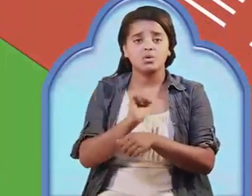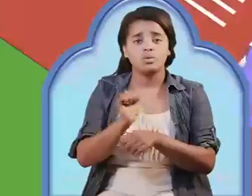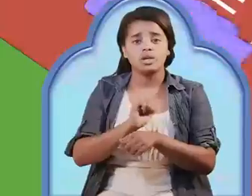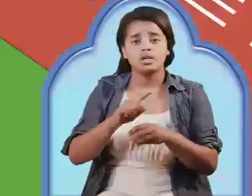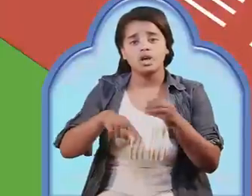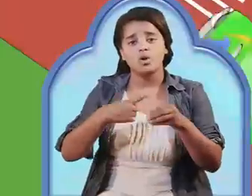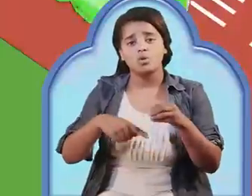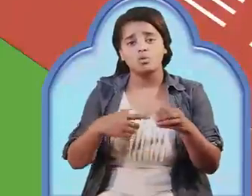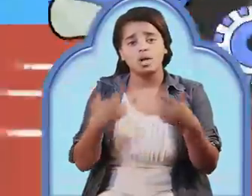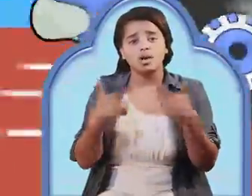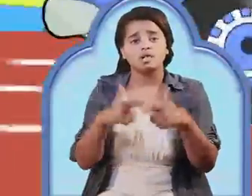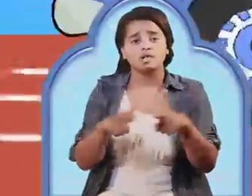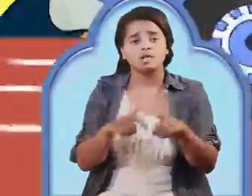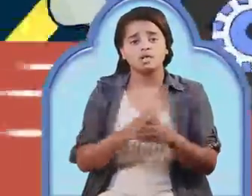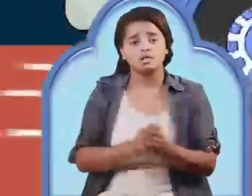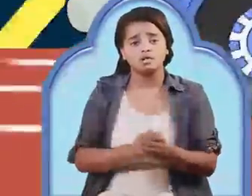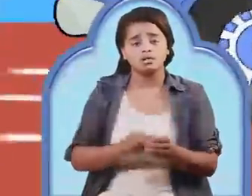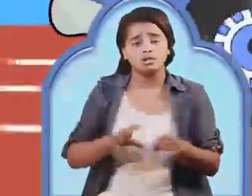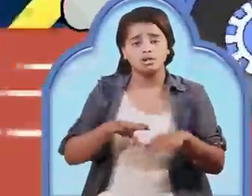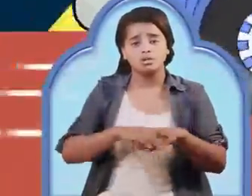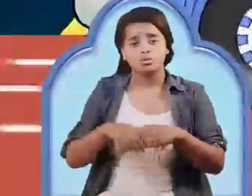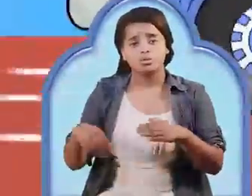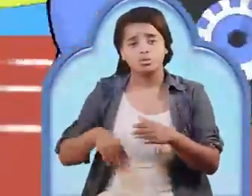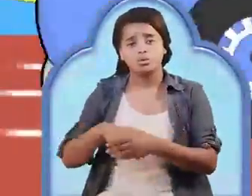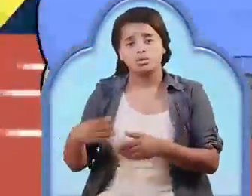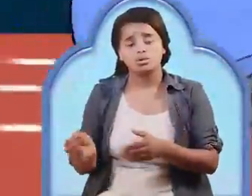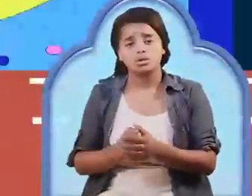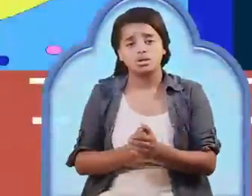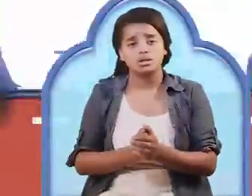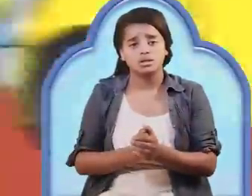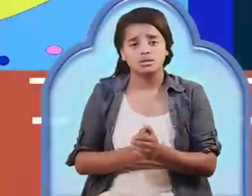በኋላ የሰማያዊ መኪና ጎማ ድንገት ወልቆ በረረ።